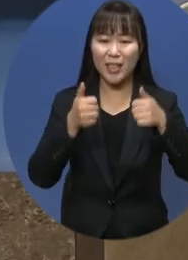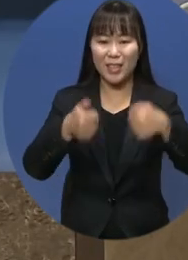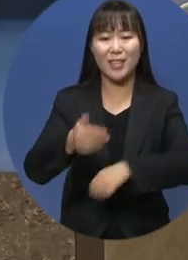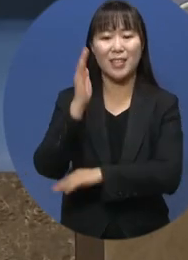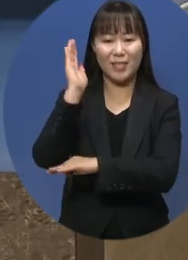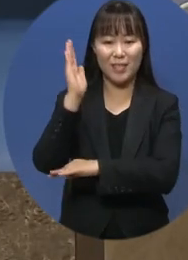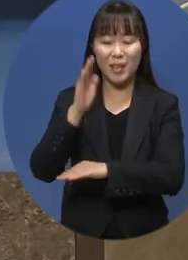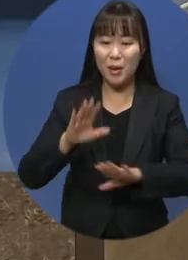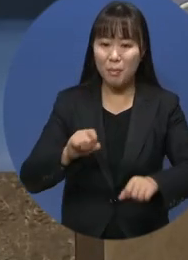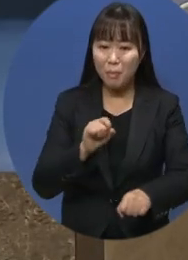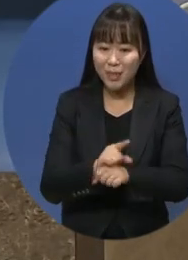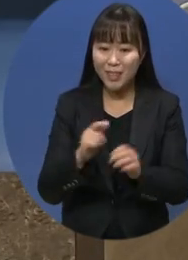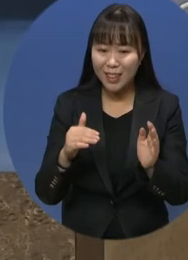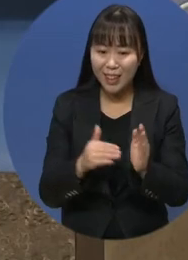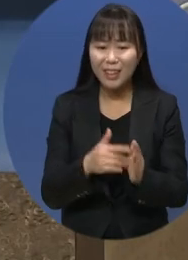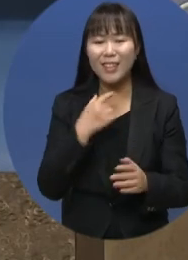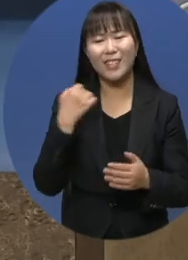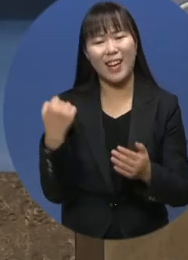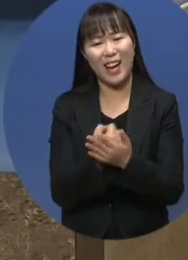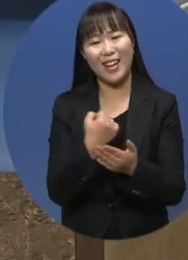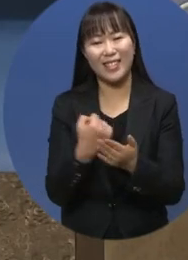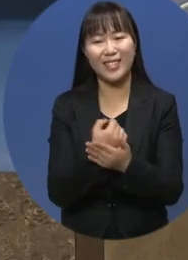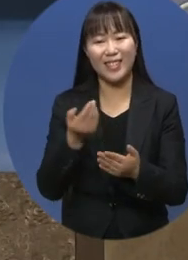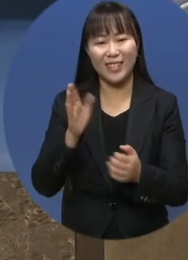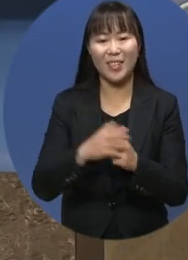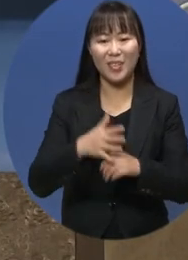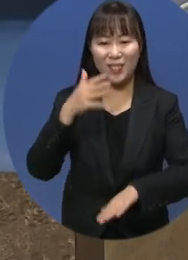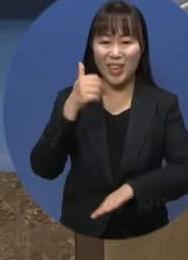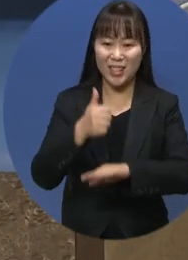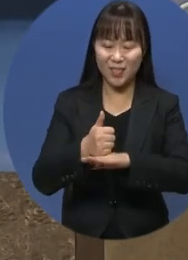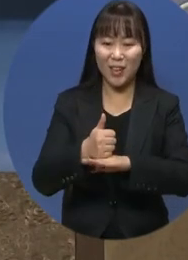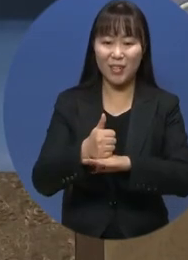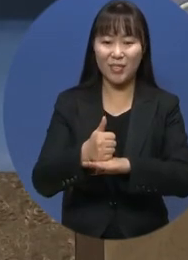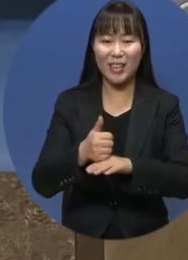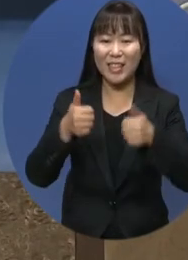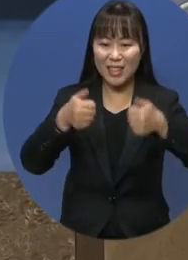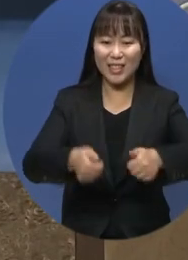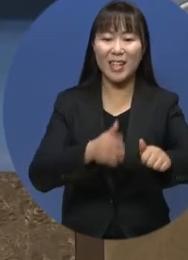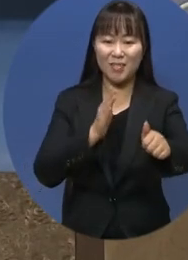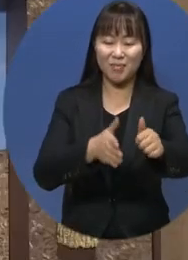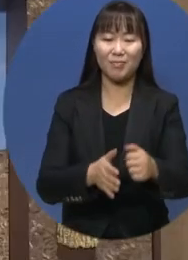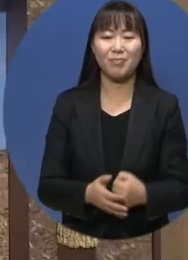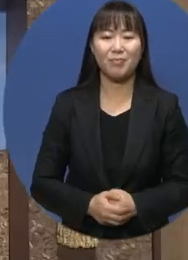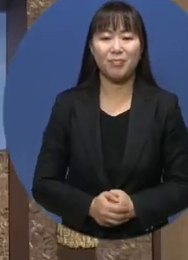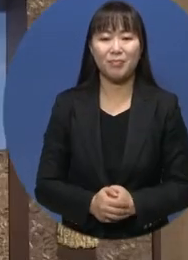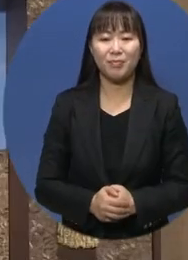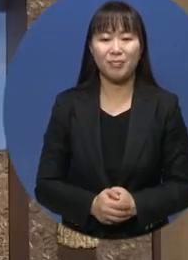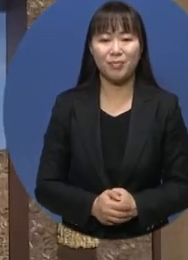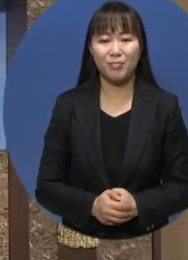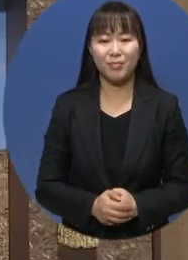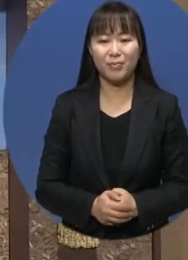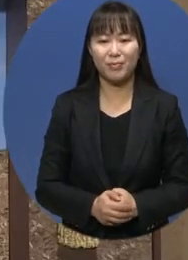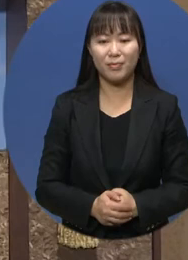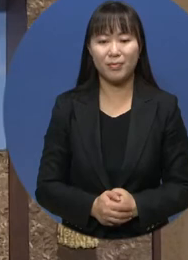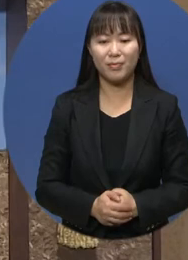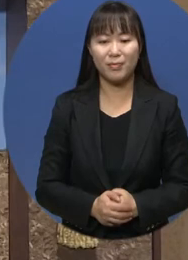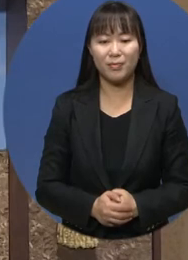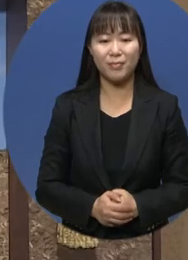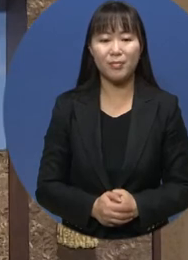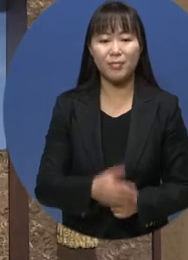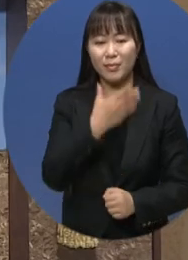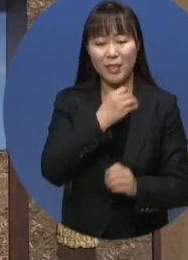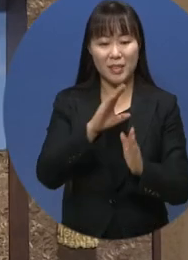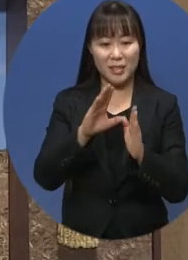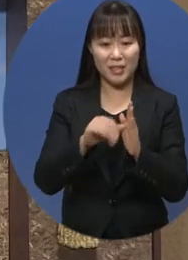인사 물 쏘는 왜 아쉽지만 마지막으로 시청자분들께 이상 말씀 해주시죠 어 행복 시대를 활짝